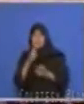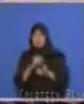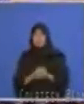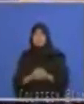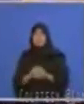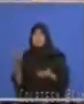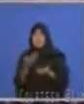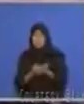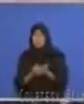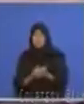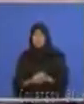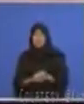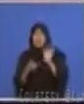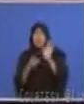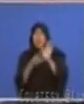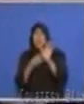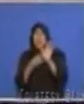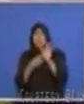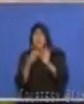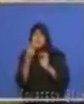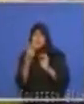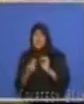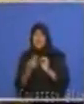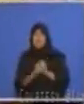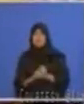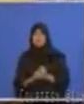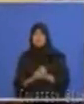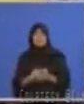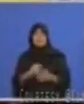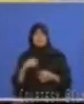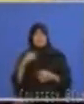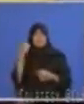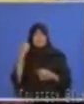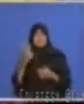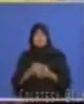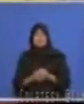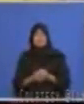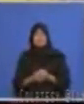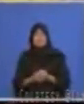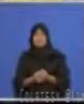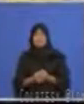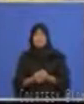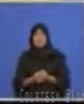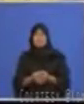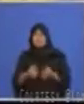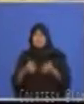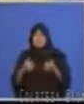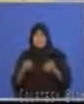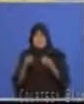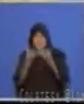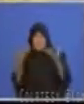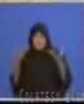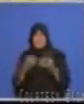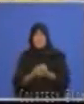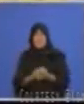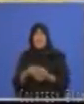berikan kesempatan pada calon wakil gubernur nomor urut 3 rasanya sih kita sudah bisa prediksi ya tapi supaya transparan tetap saja